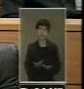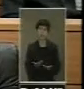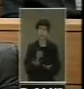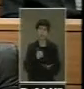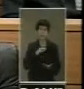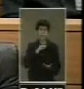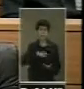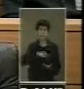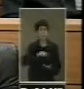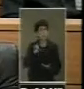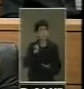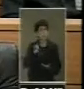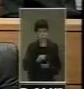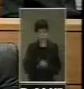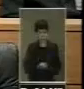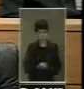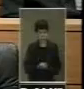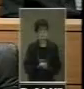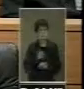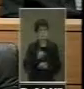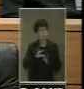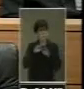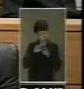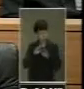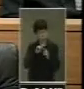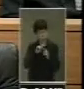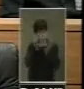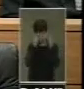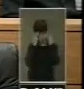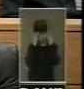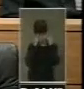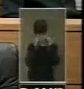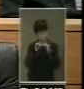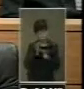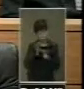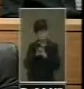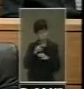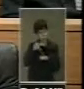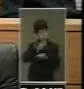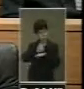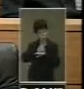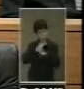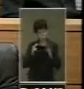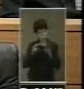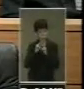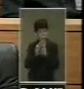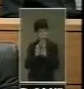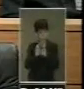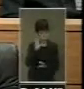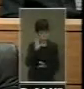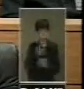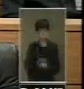และจะเจ็บหนักขึ้นครับท่านประธานที่ผมจะต้องฝากไปถึงท่านนายกรัฐมนตรีและท่านรัฐมนตรีว่าการกระทรวงมหาดไทย